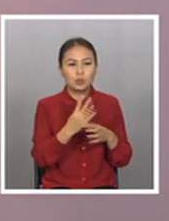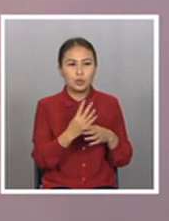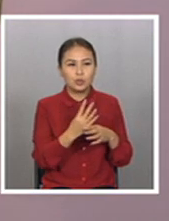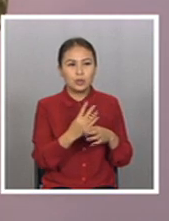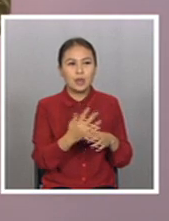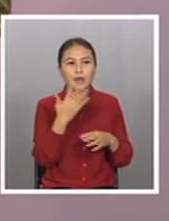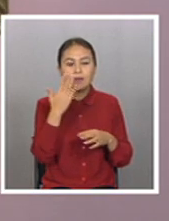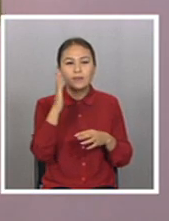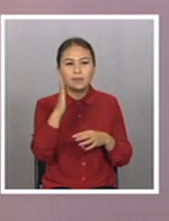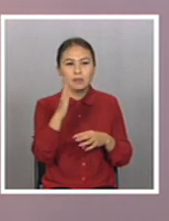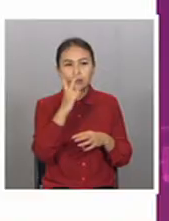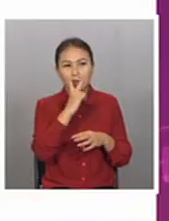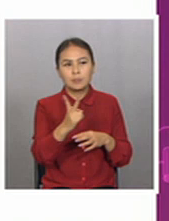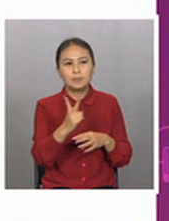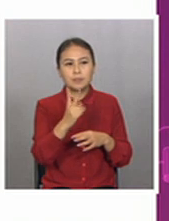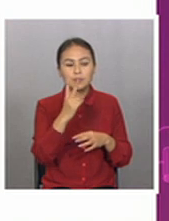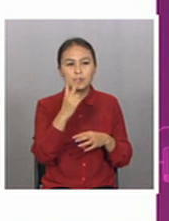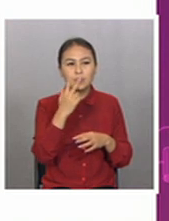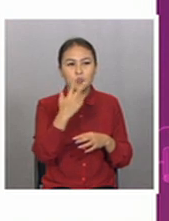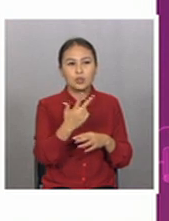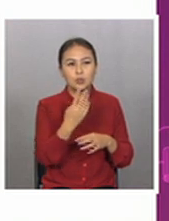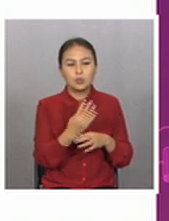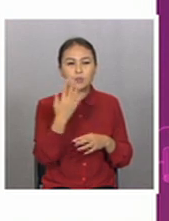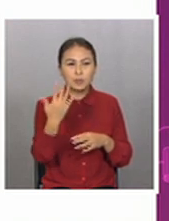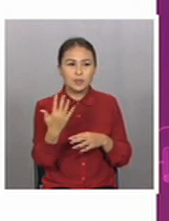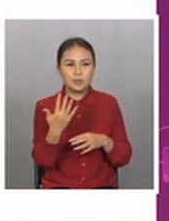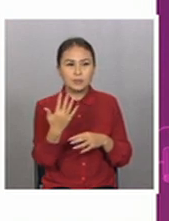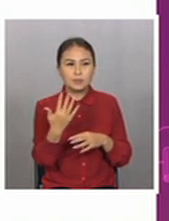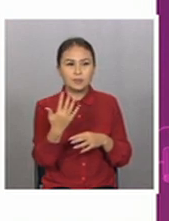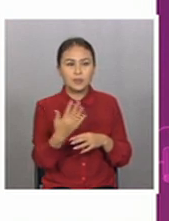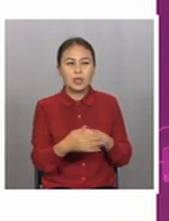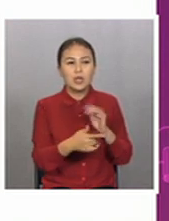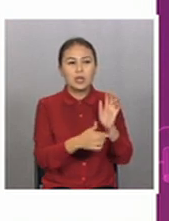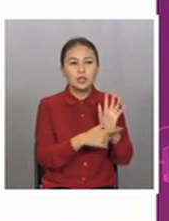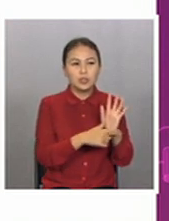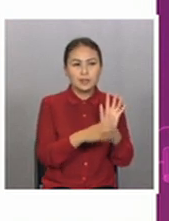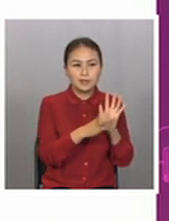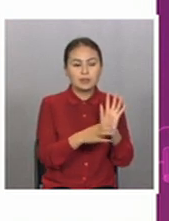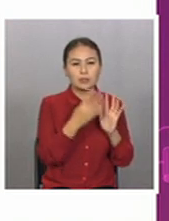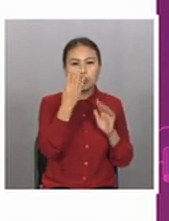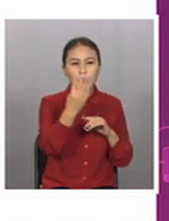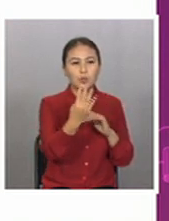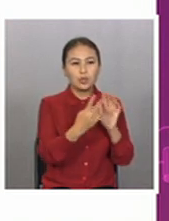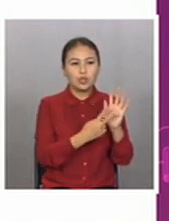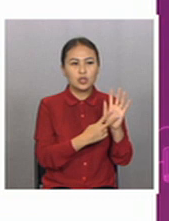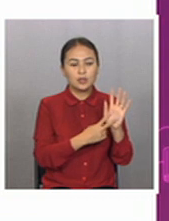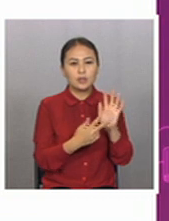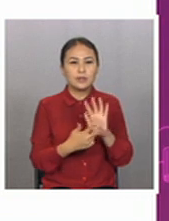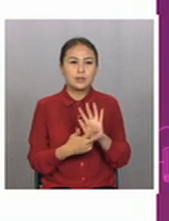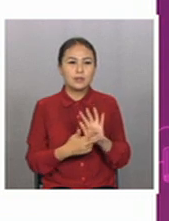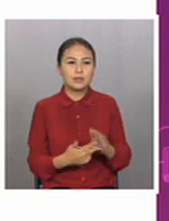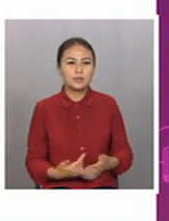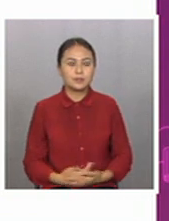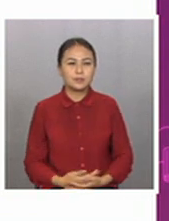В жиынының элементтері 3, 4 және 5 цифрлары. С жиынының элементтері 4, 7